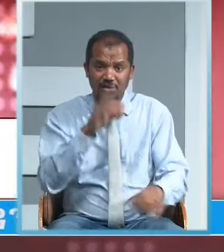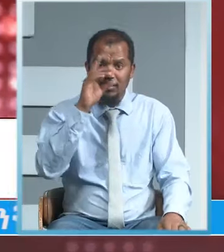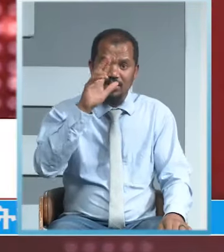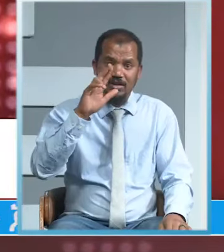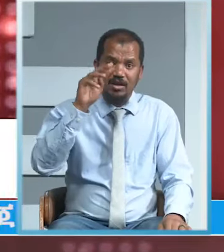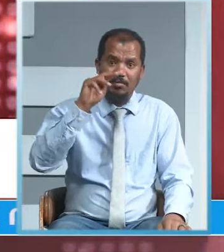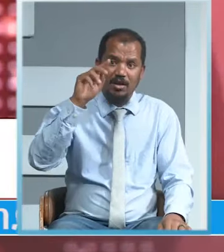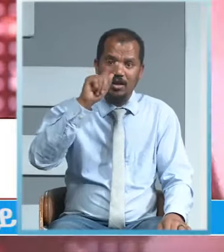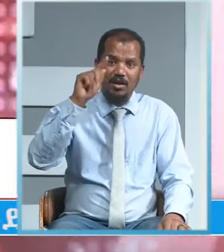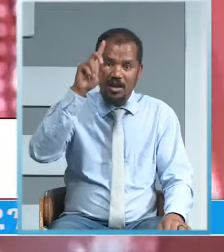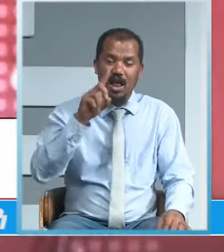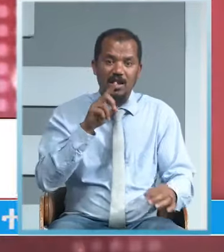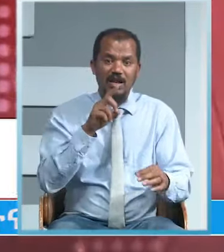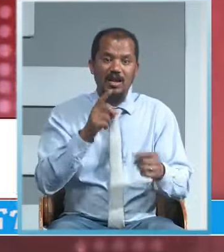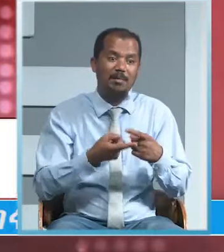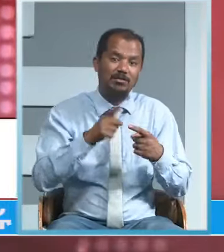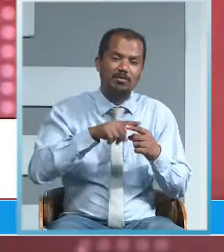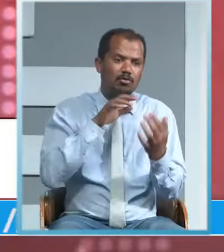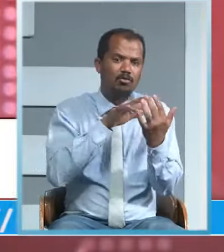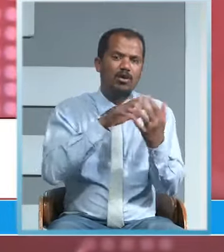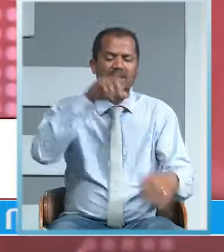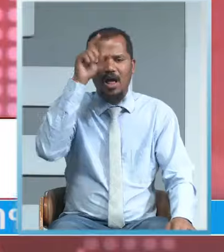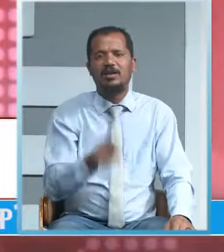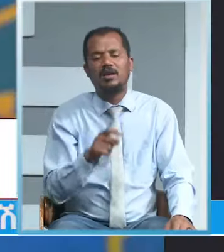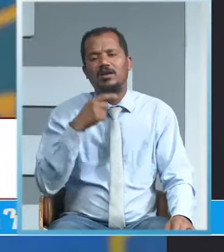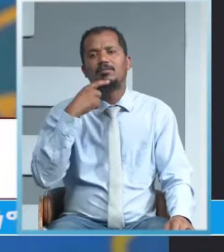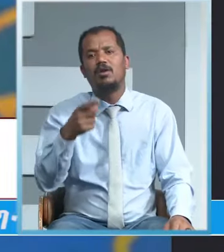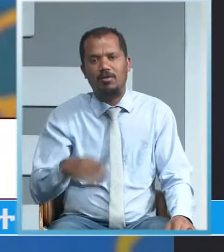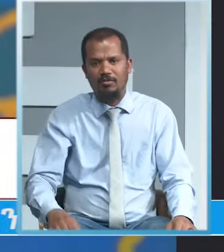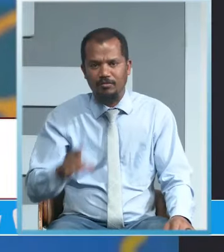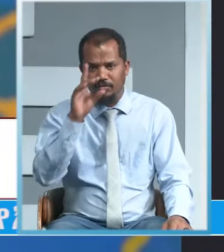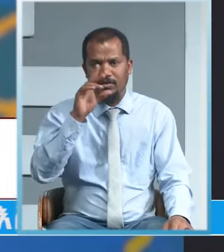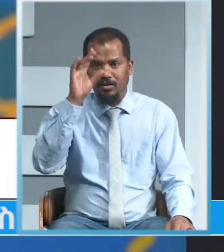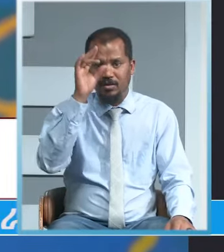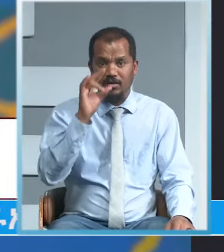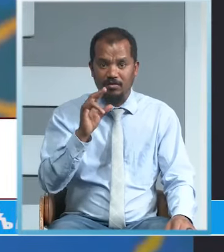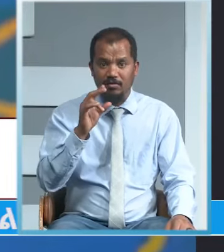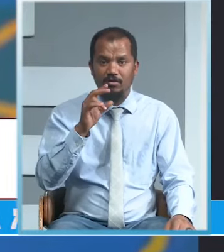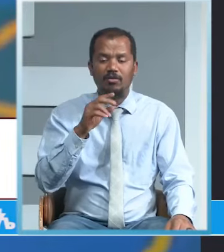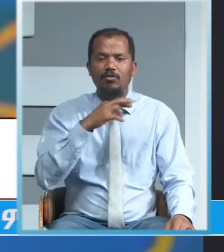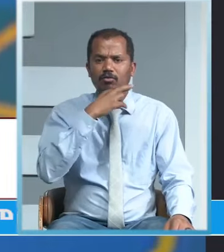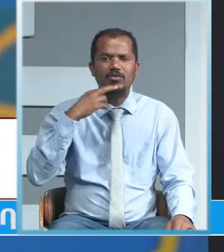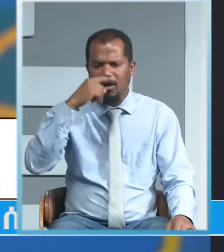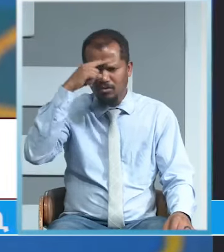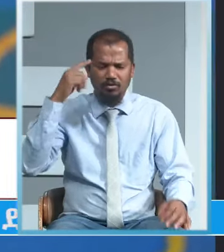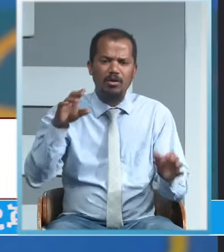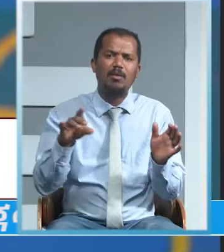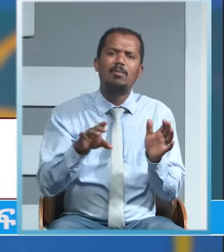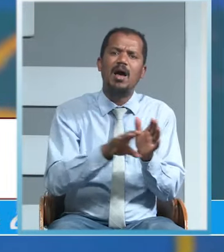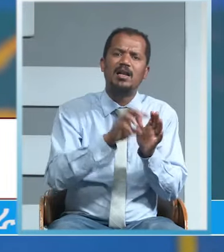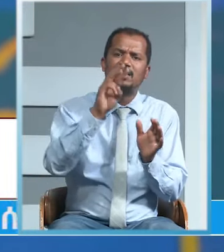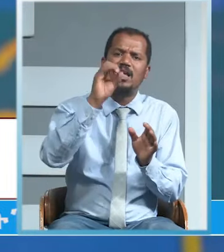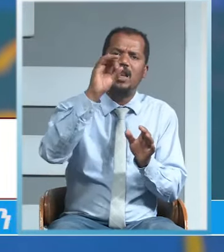ክሪሚያን ለማስመለስ ውጊያ መደረግ አለበት ብለዋል። ኬቭ ሩሲያ የጥቁር ባህሯን ባህረ